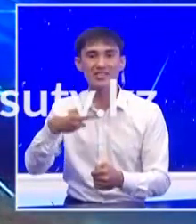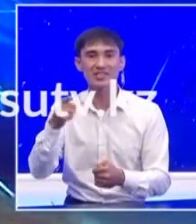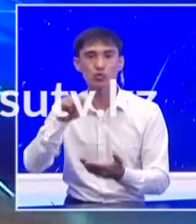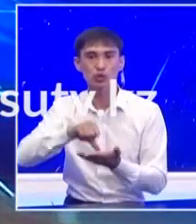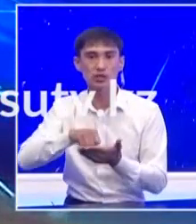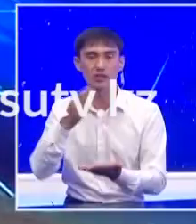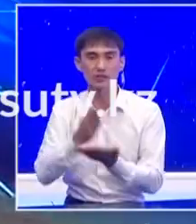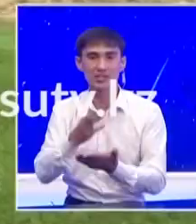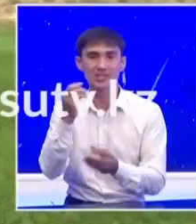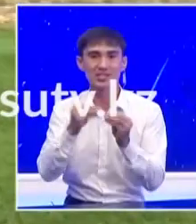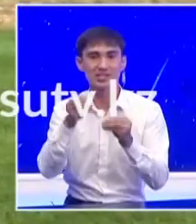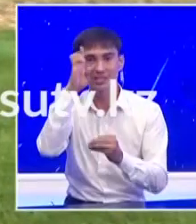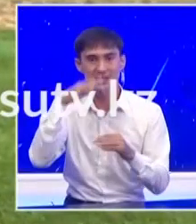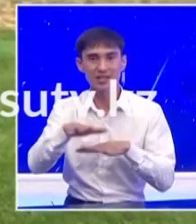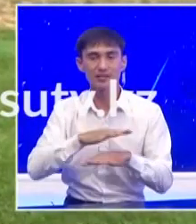10 стран.